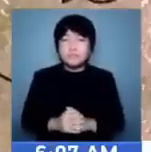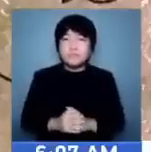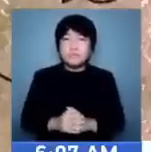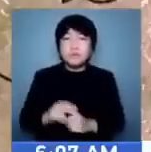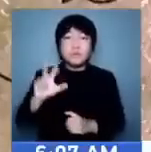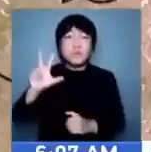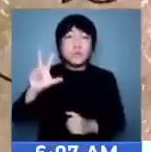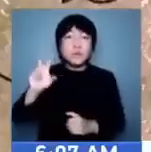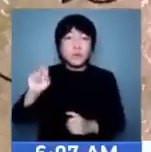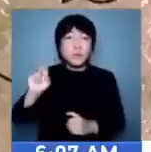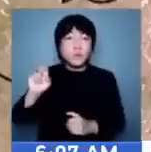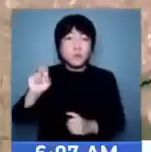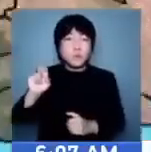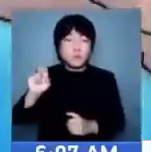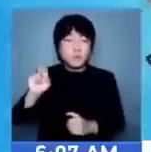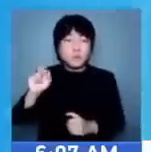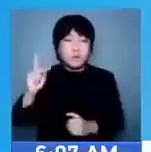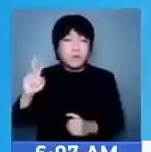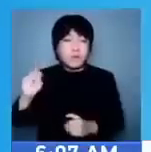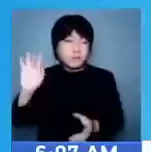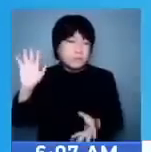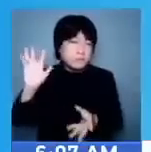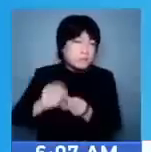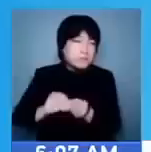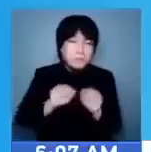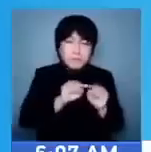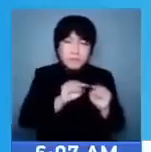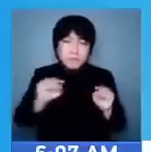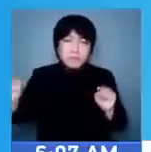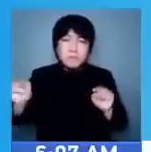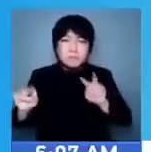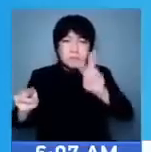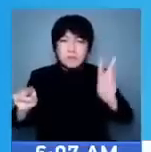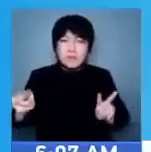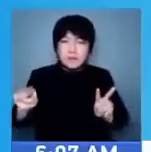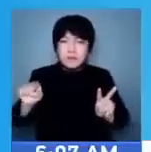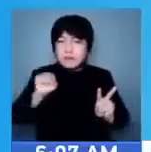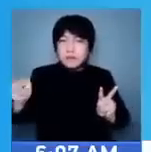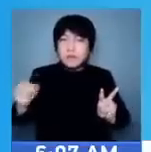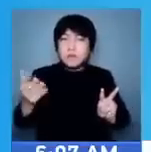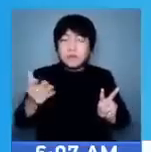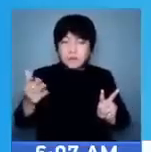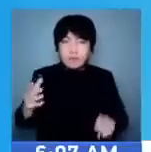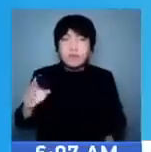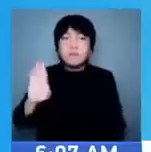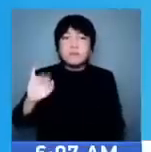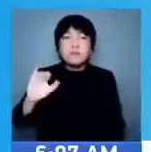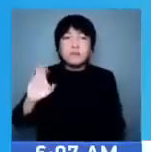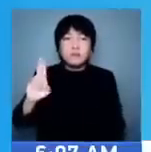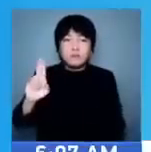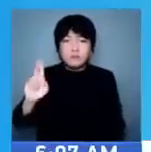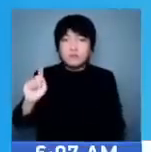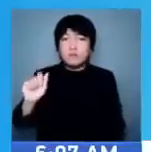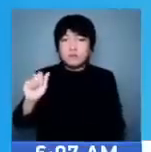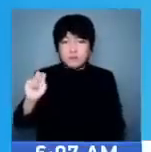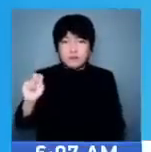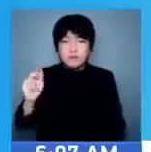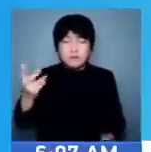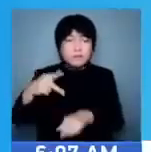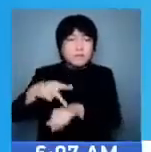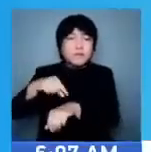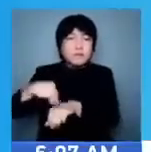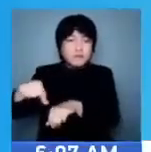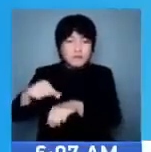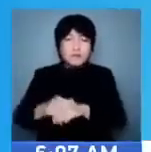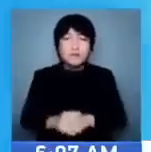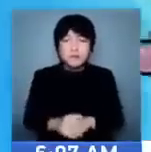may 17 istasyon mula sa Valenzuela City hanggang sa Bikutan sa Paranaque. Sa unang bahagi mula sa Valenzuela hanggang